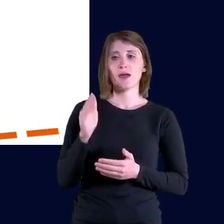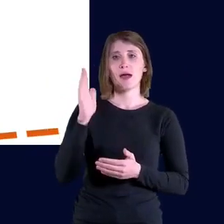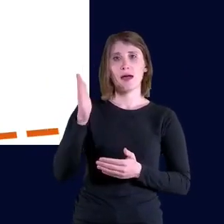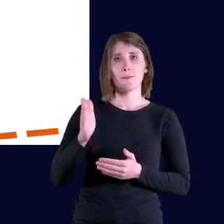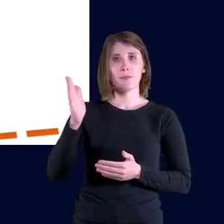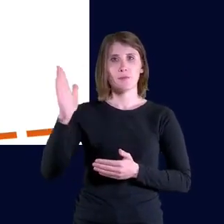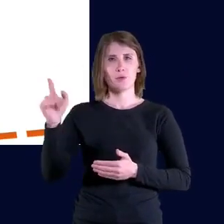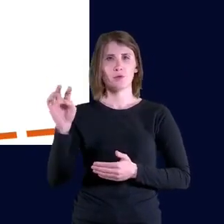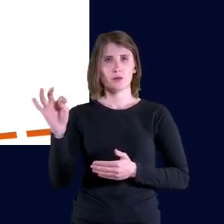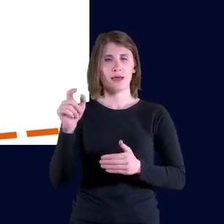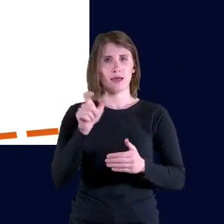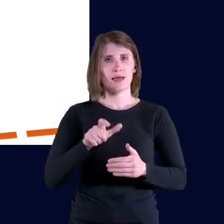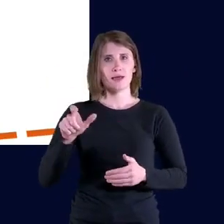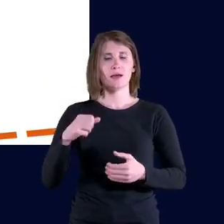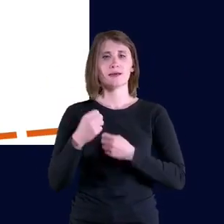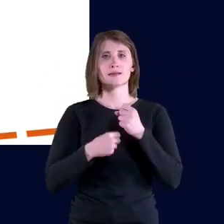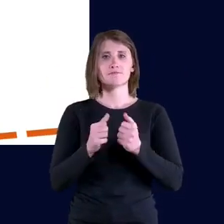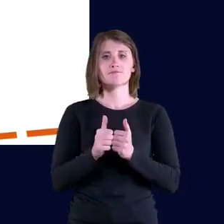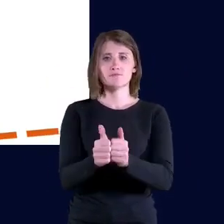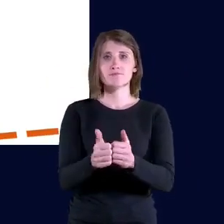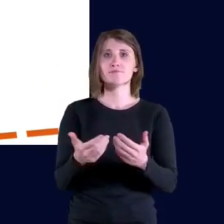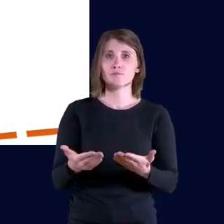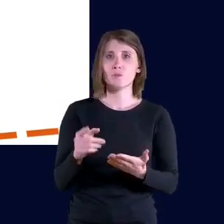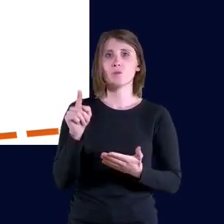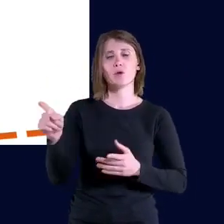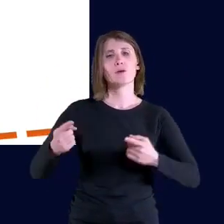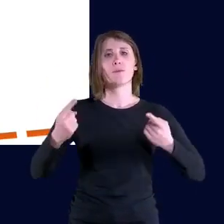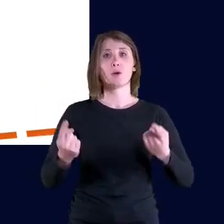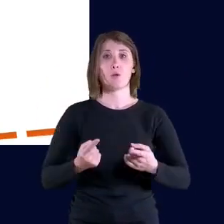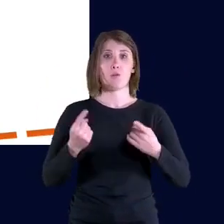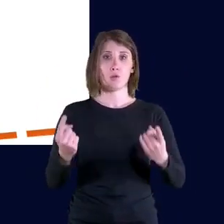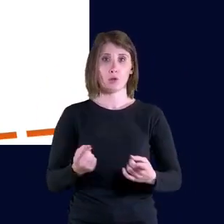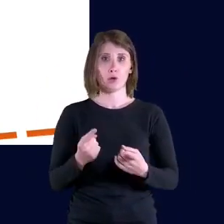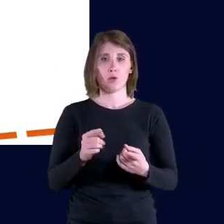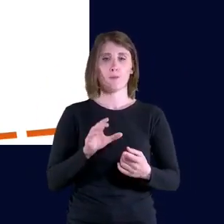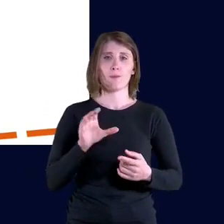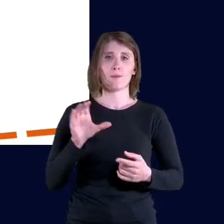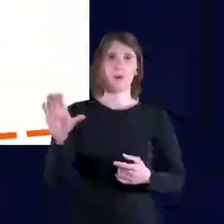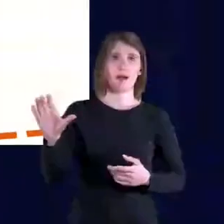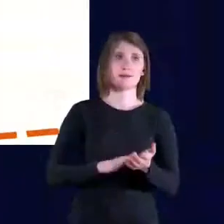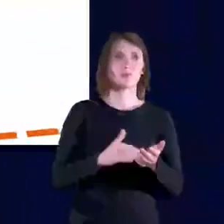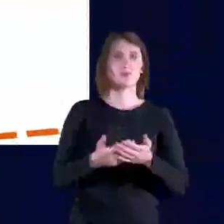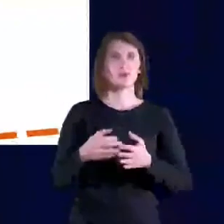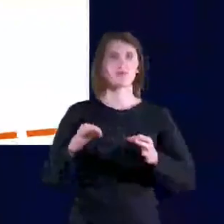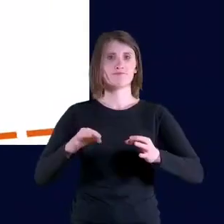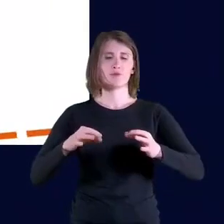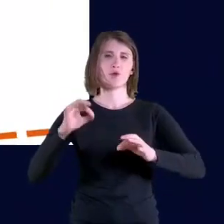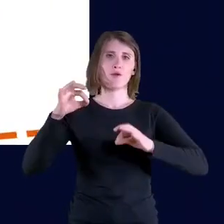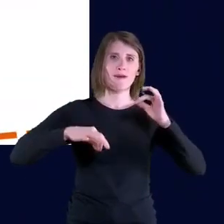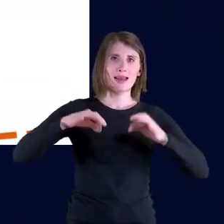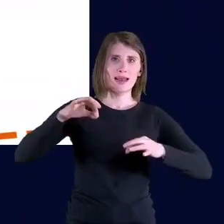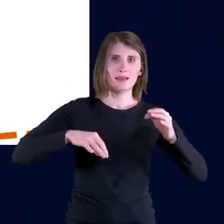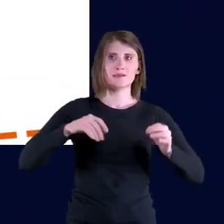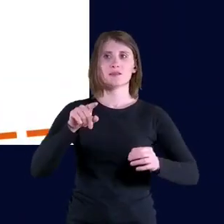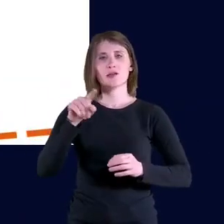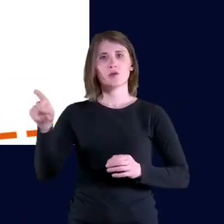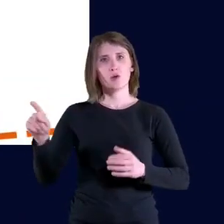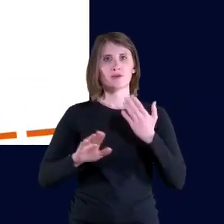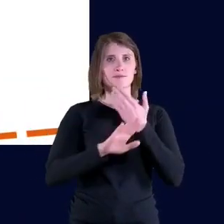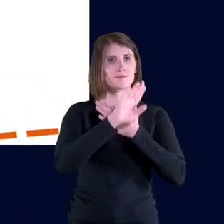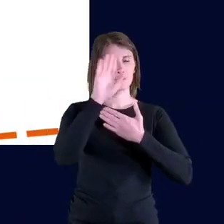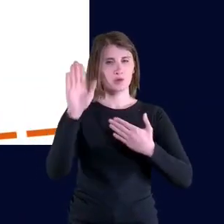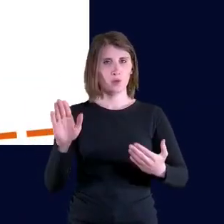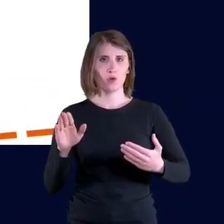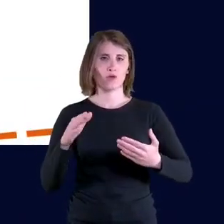jeszcze promocja bazy na chociażby właśnie na tego typu konferencjach wystąpieniem informacyjnym